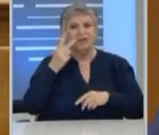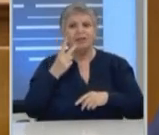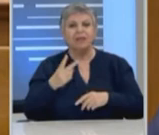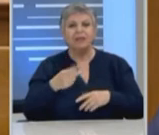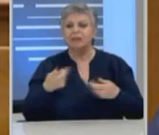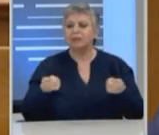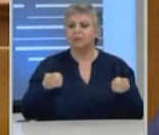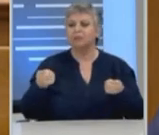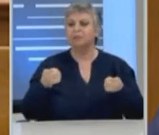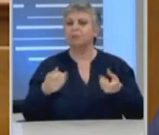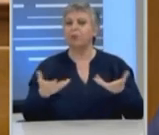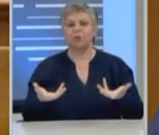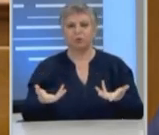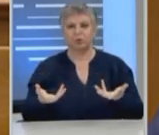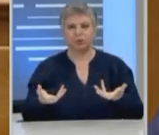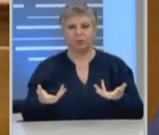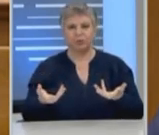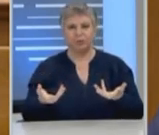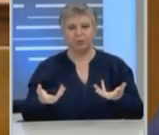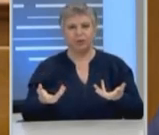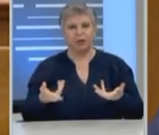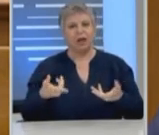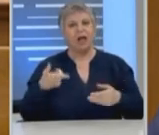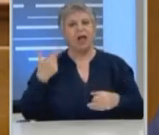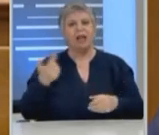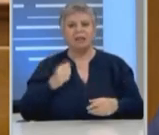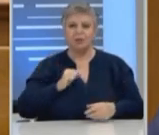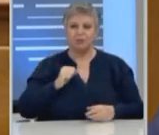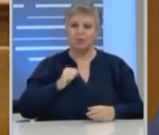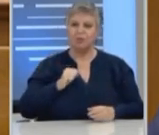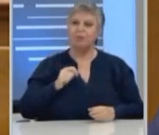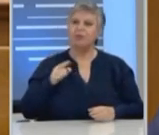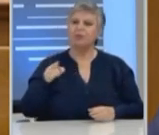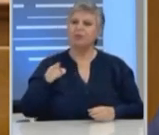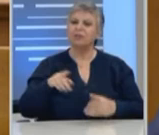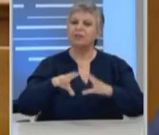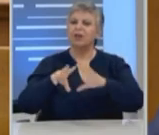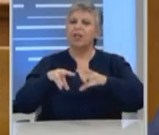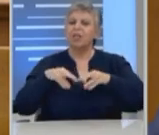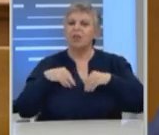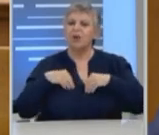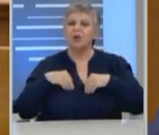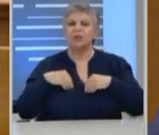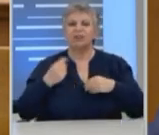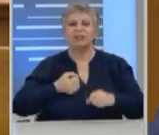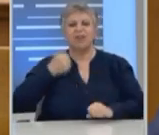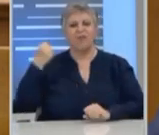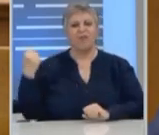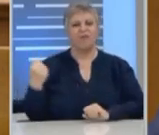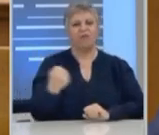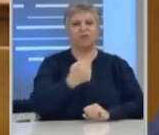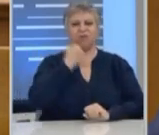Πολύ φοβάμαι όμως ότι υιοθετώντας διαρκώς τις συμβουλές των ακραίων στην παράταξή